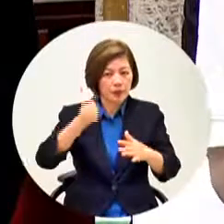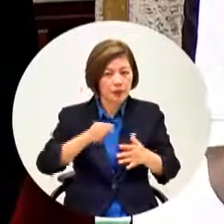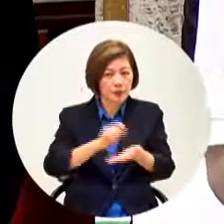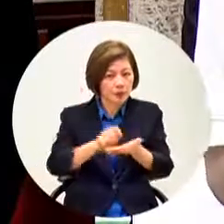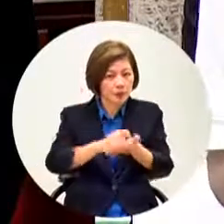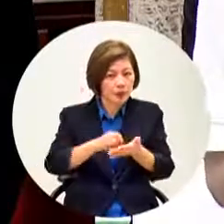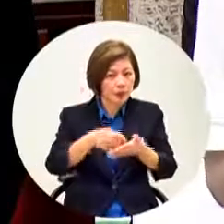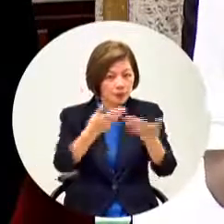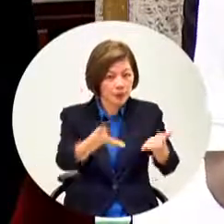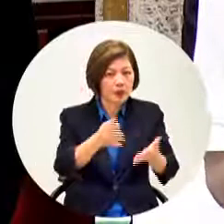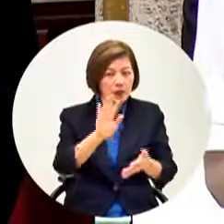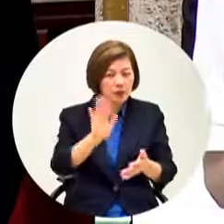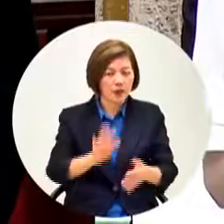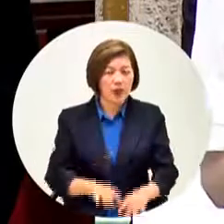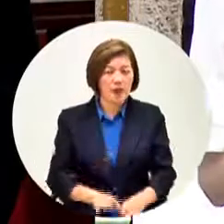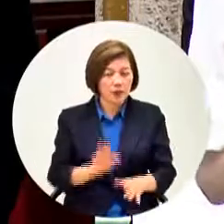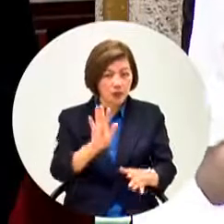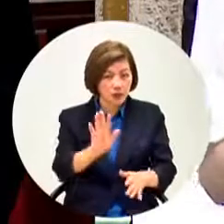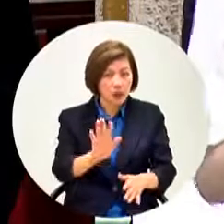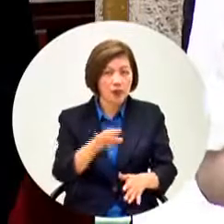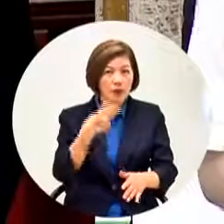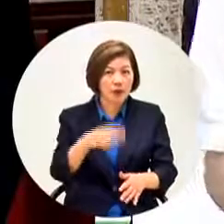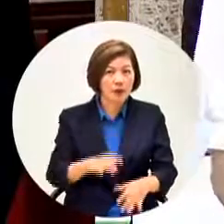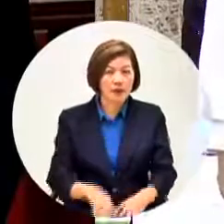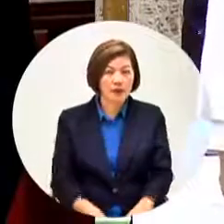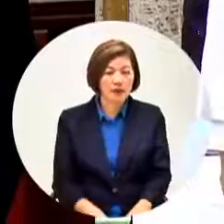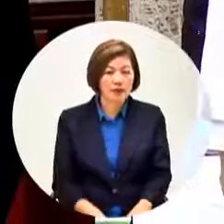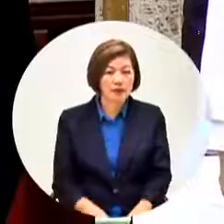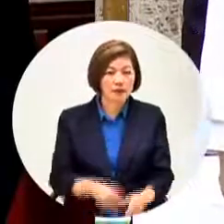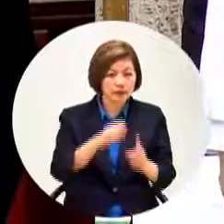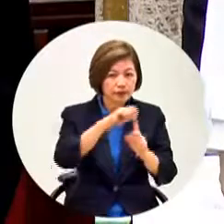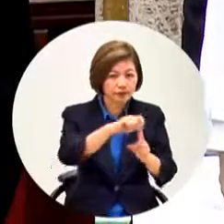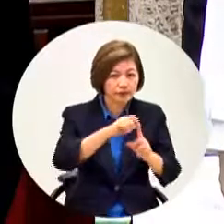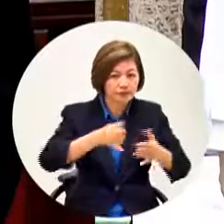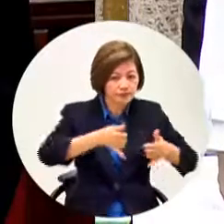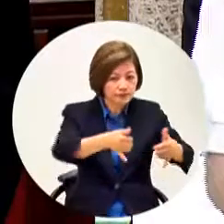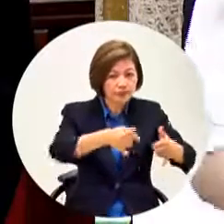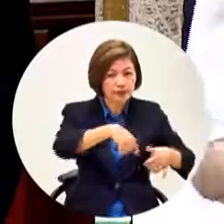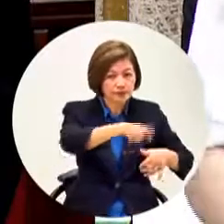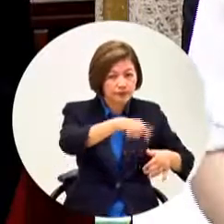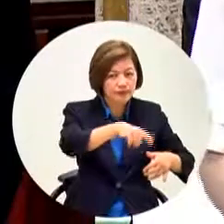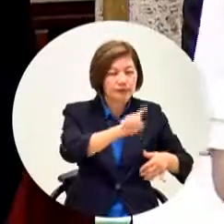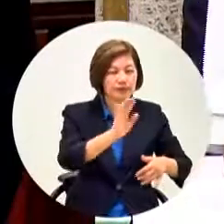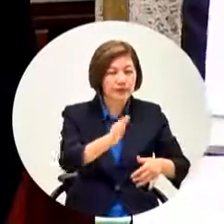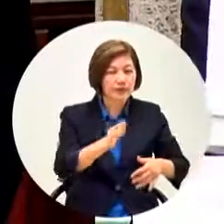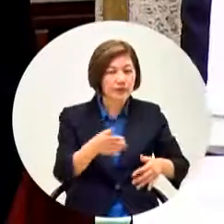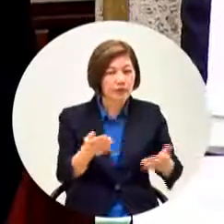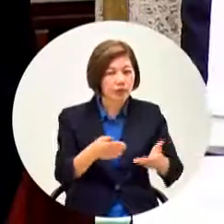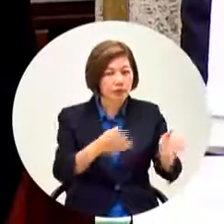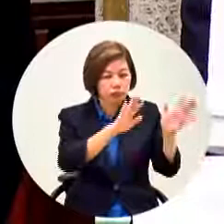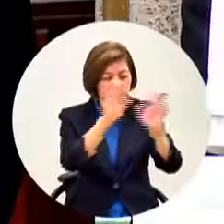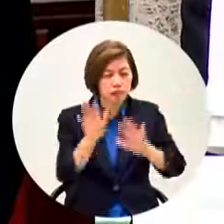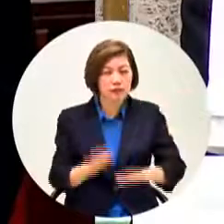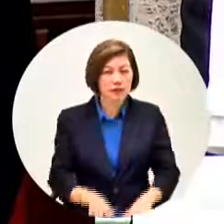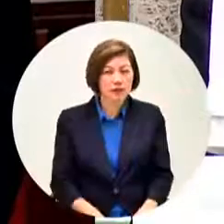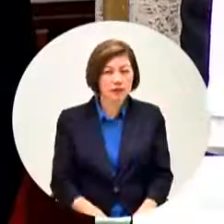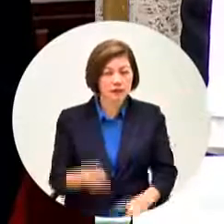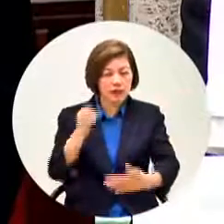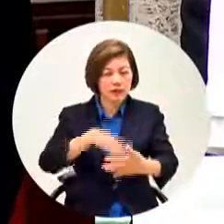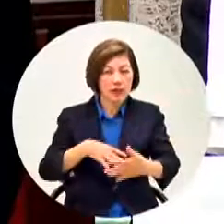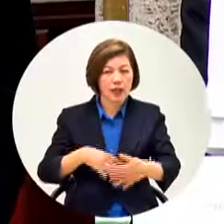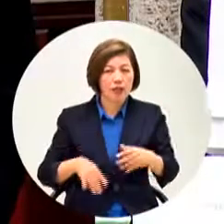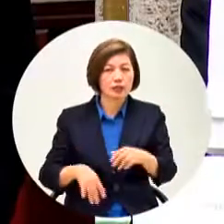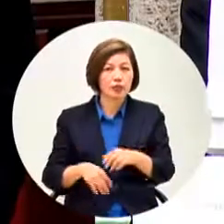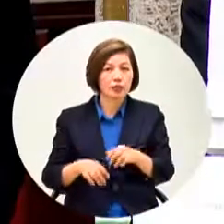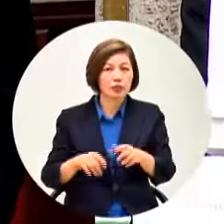我们希望采单点式的交流道方式。那今天早上应该会发文去给工总，然后希望他纳入那个题目报告的